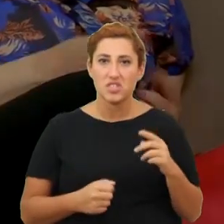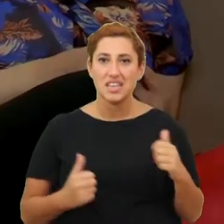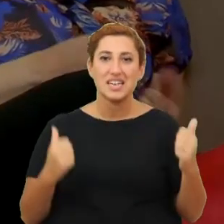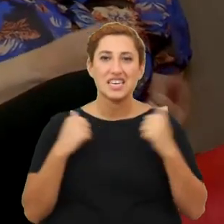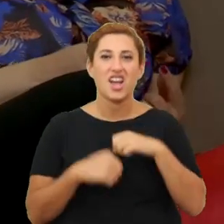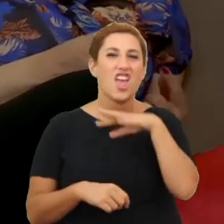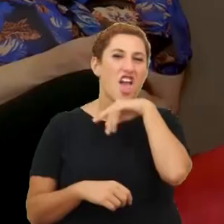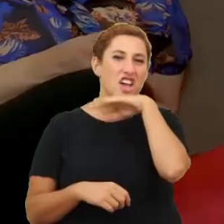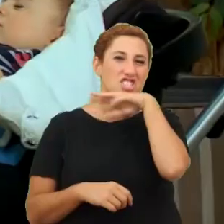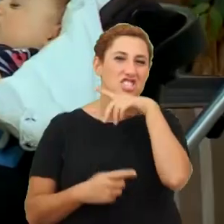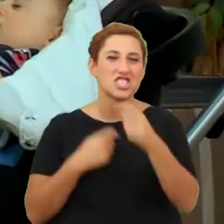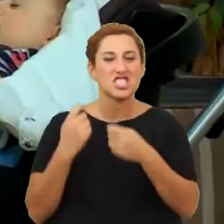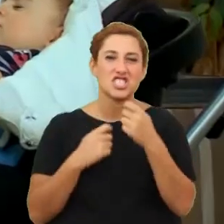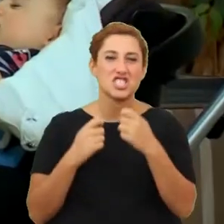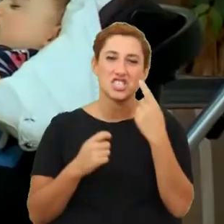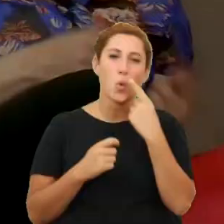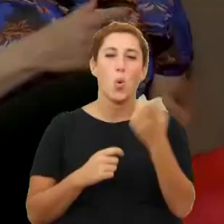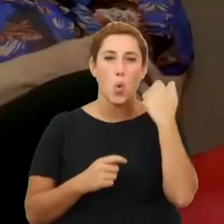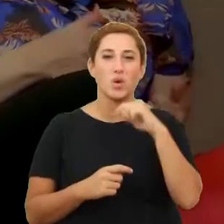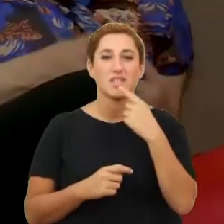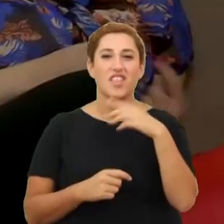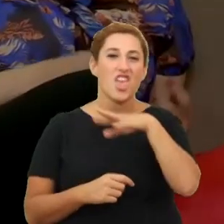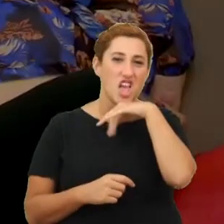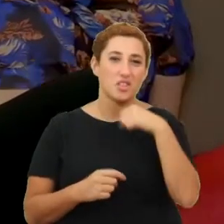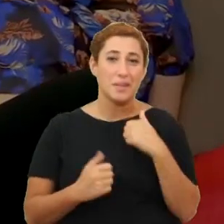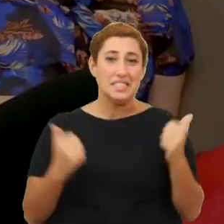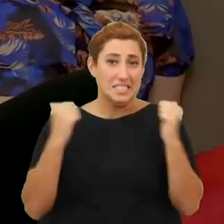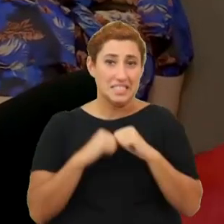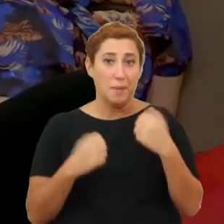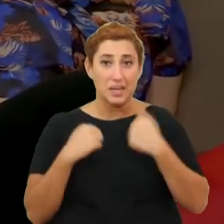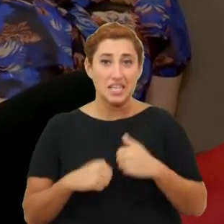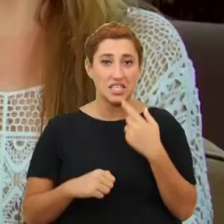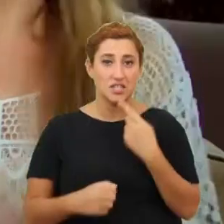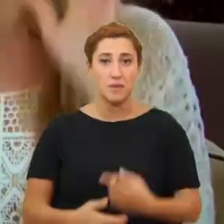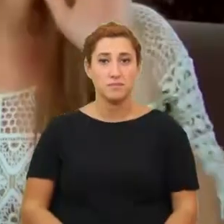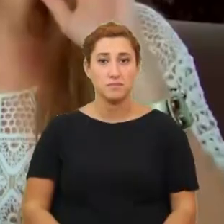hırkayı yaşlı işi görüyor da ondan yani. Hani yaşlanınca ben hırkamı giyeceğim diye.